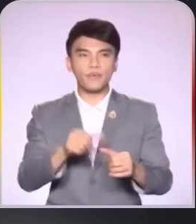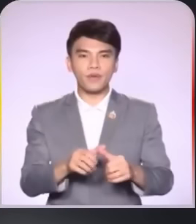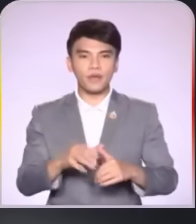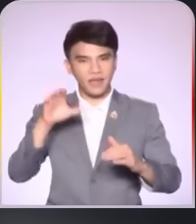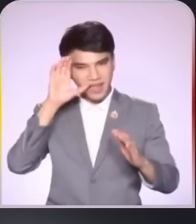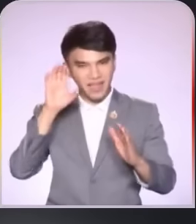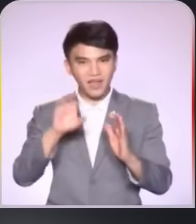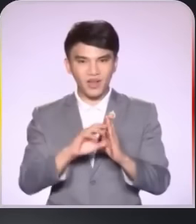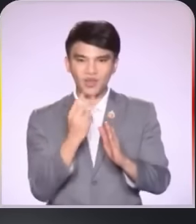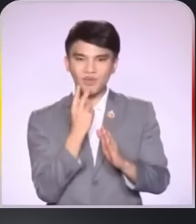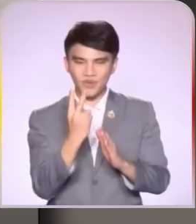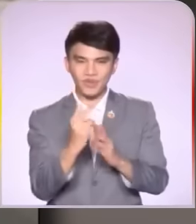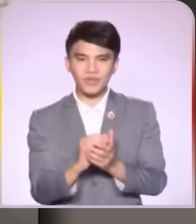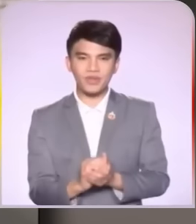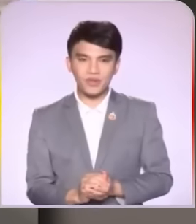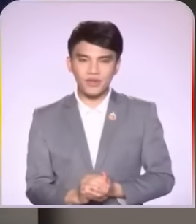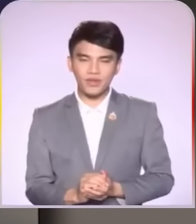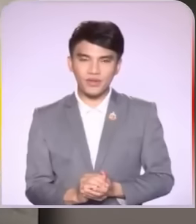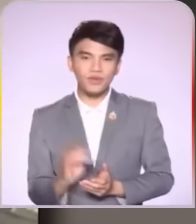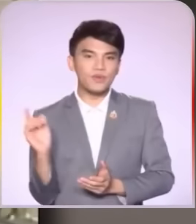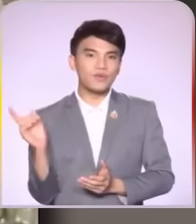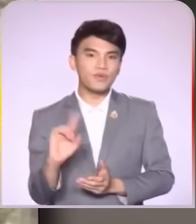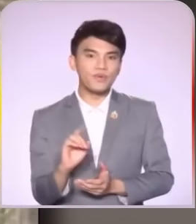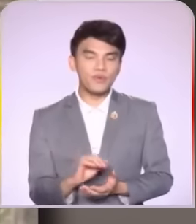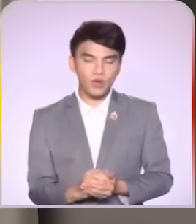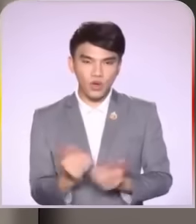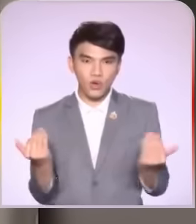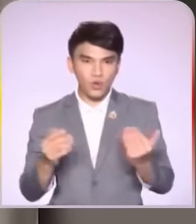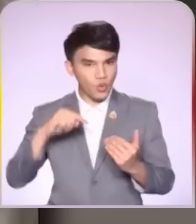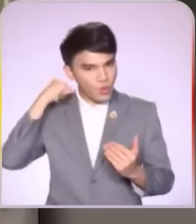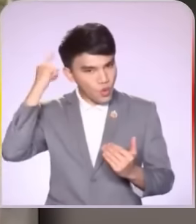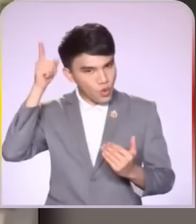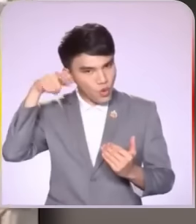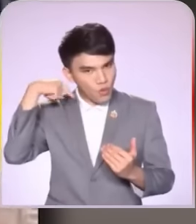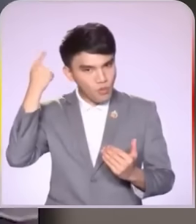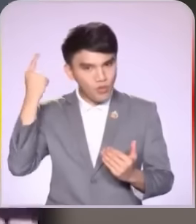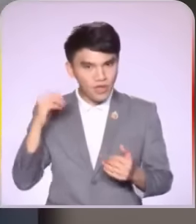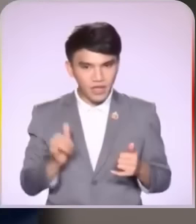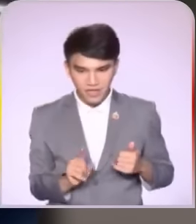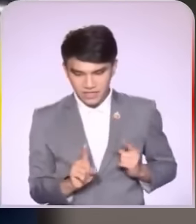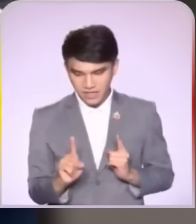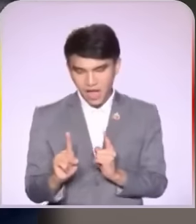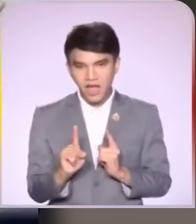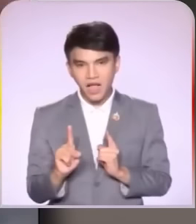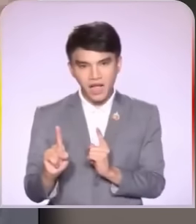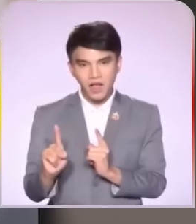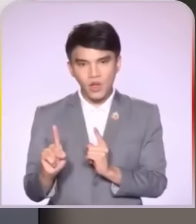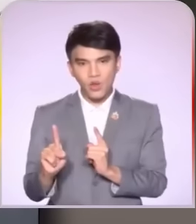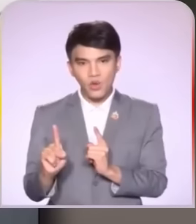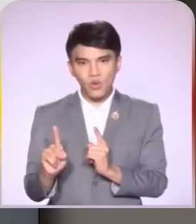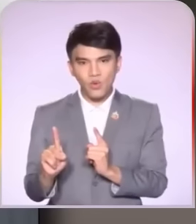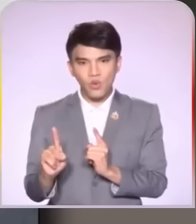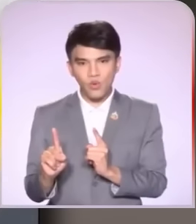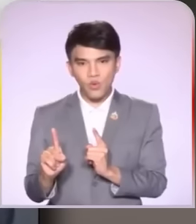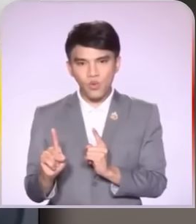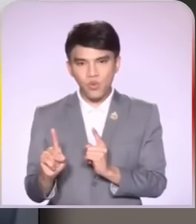คลิปเหตุการณ์จะเห็นว่าตอนที่เขาก่อเหตุนี่ลูกสาวใส่ชุดนักเรียนลงมาด้วยนะจากนั้นนี่เห็นไหม